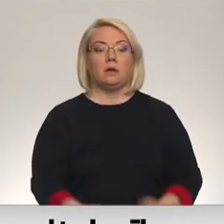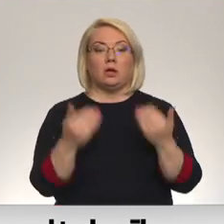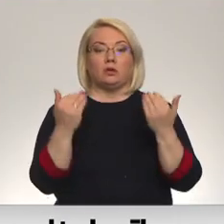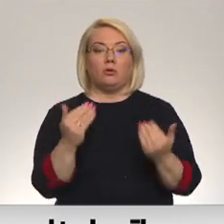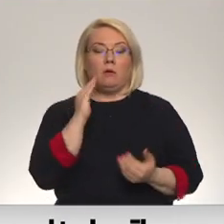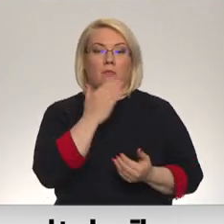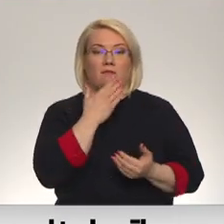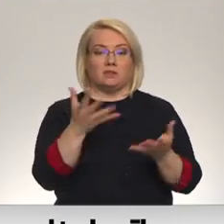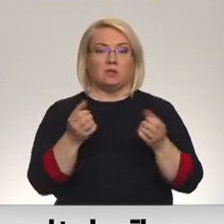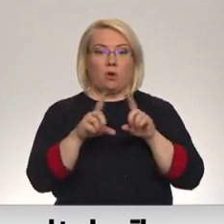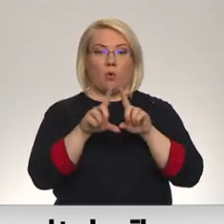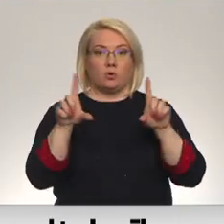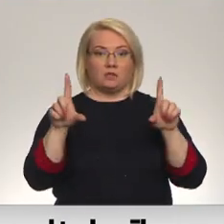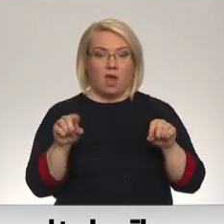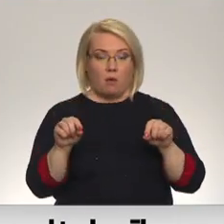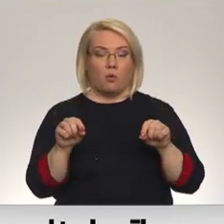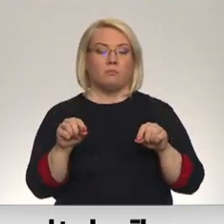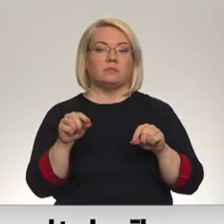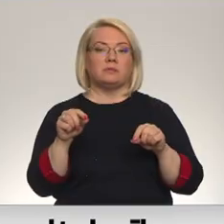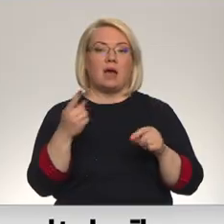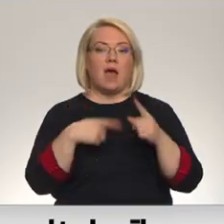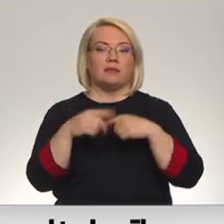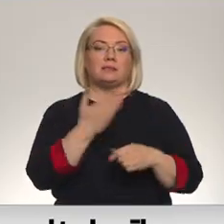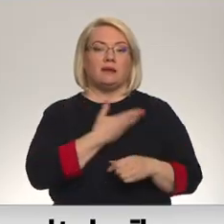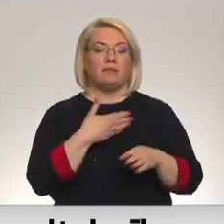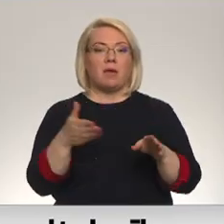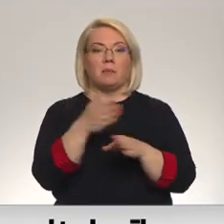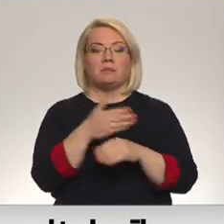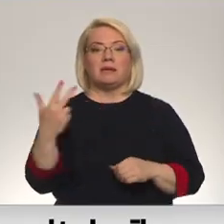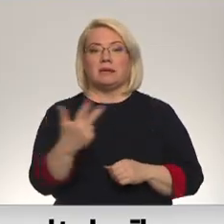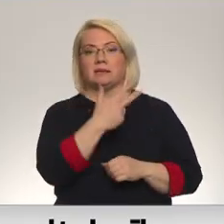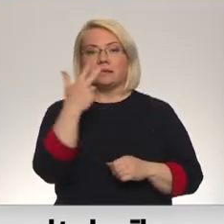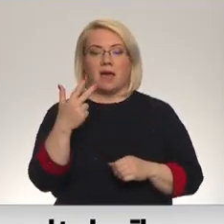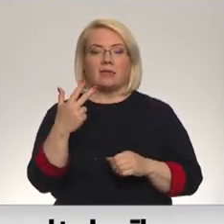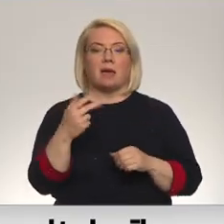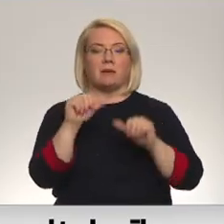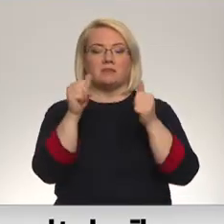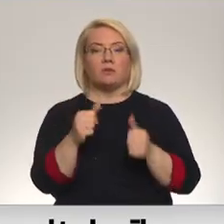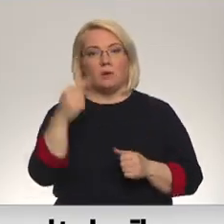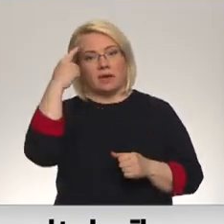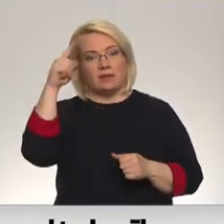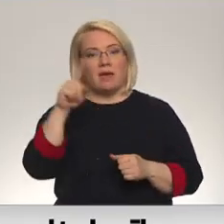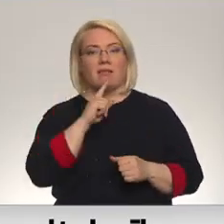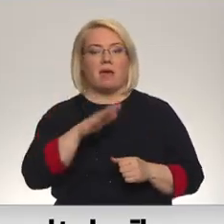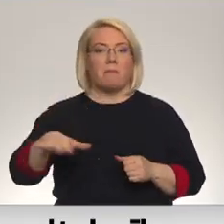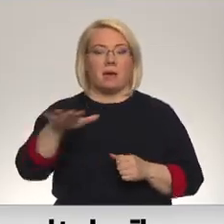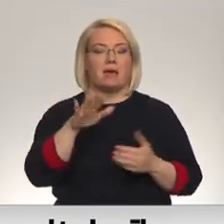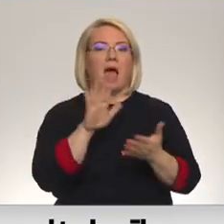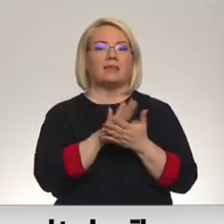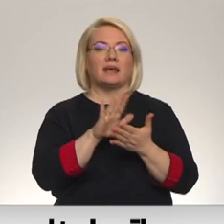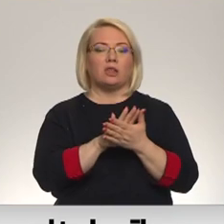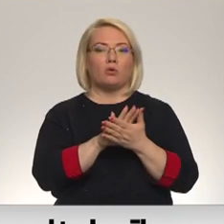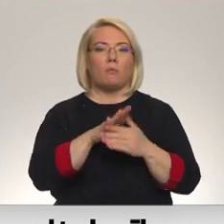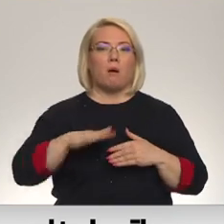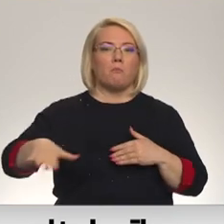Šopavasar uzņēmums Vnimo Service atdzīvināja pirms 3 gadiem tapušo ideju Liepājas pusē atkrituma poligona